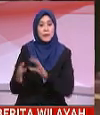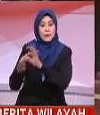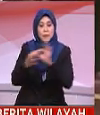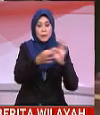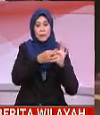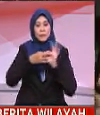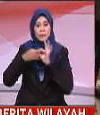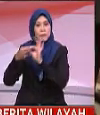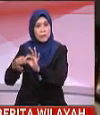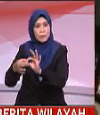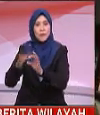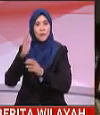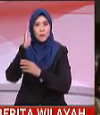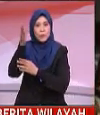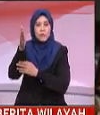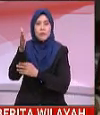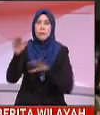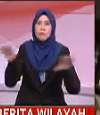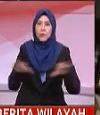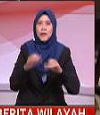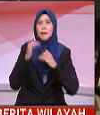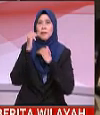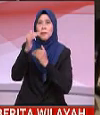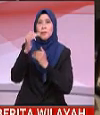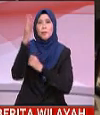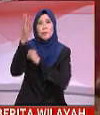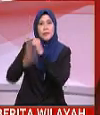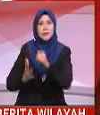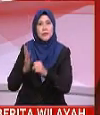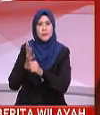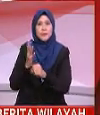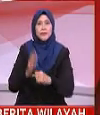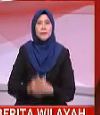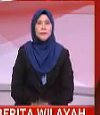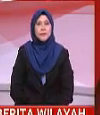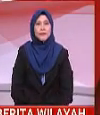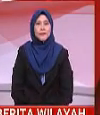Kerjasama akan dilaksanakan dalam tempoh 5 tahun.